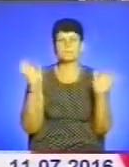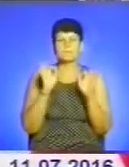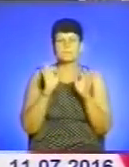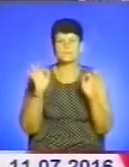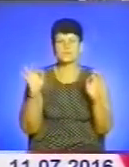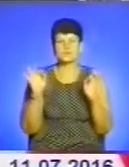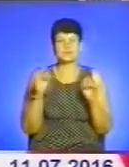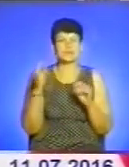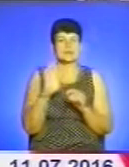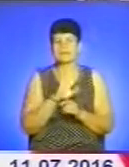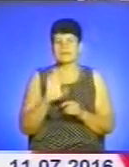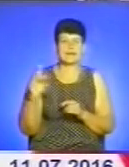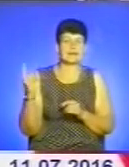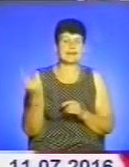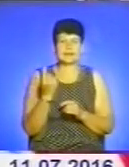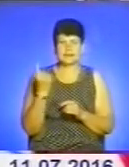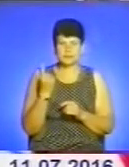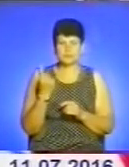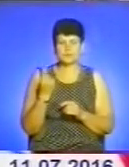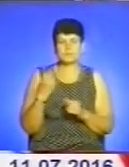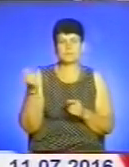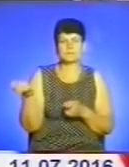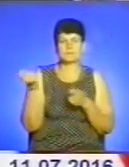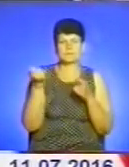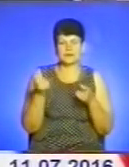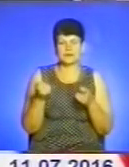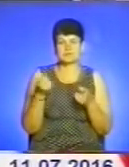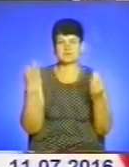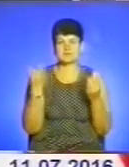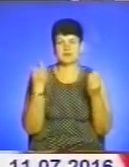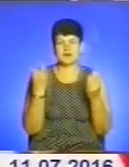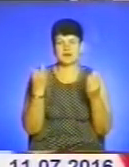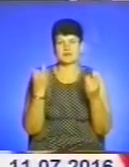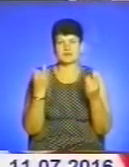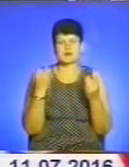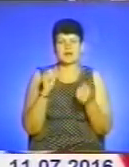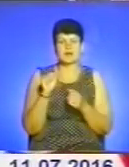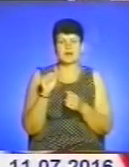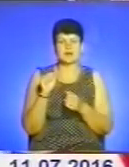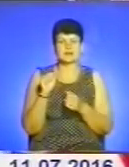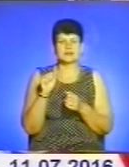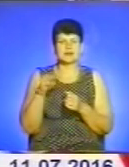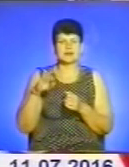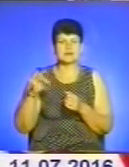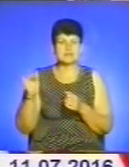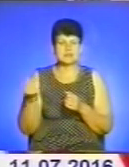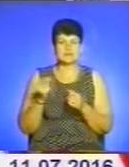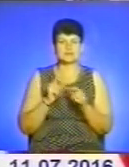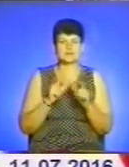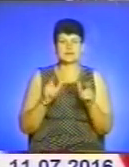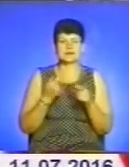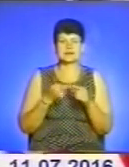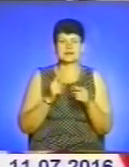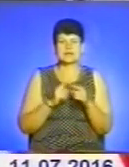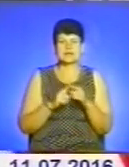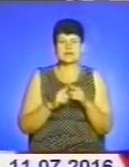єдиною, ми так приїжджаємо з цікавими новими атракційними точками, які на фестивалі проводимо. Це надувний